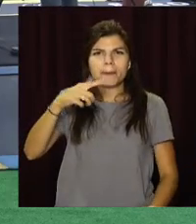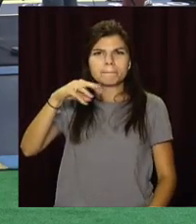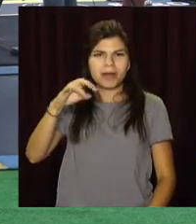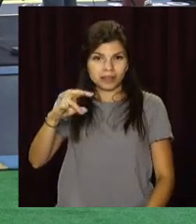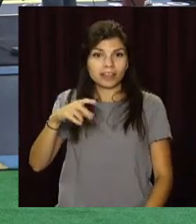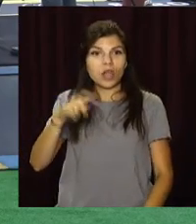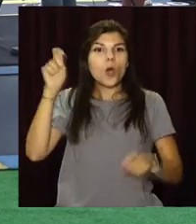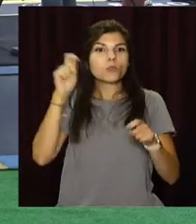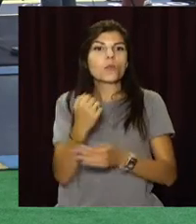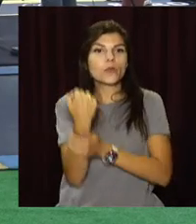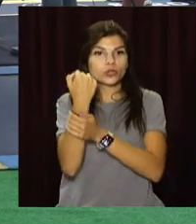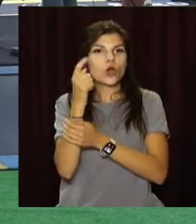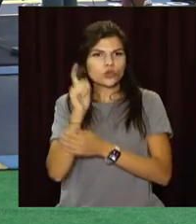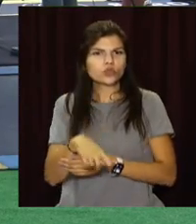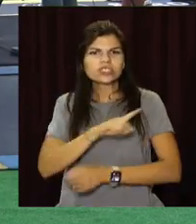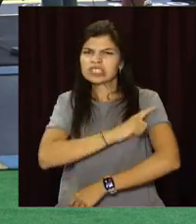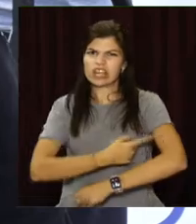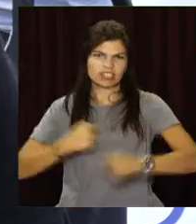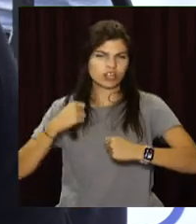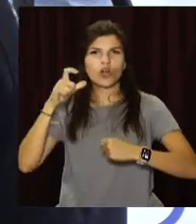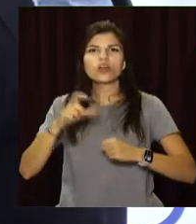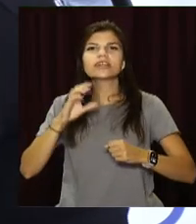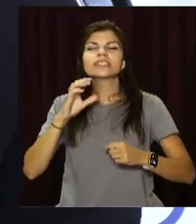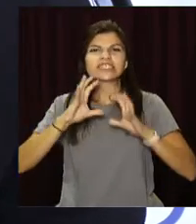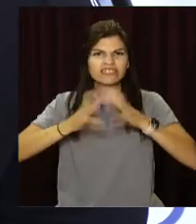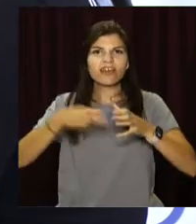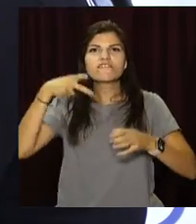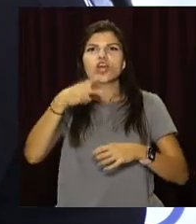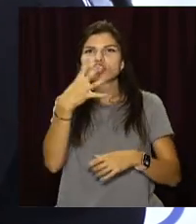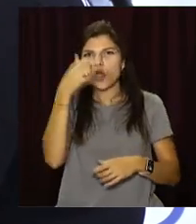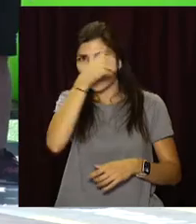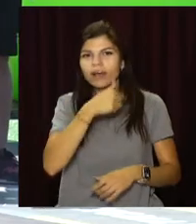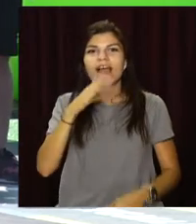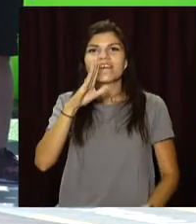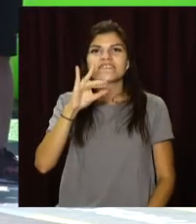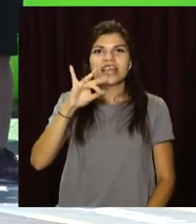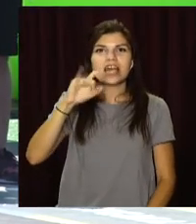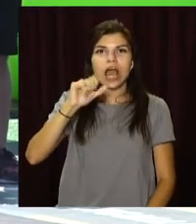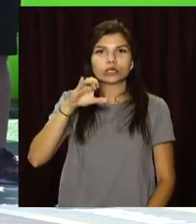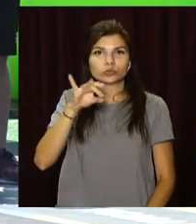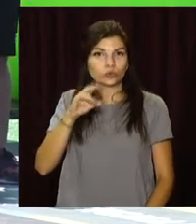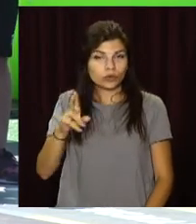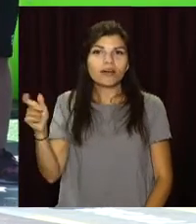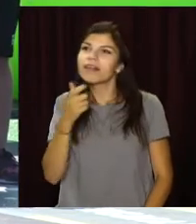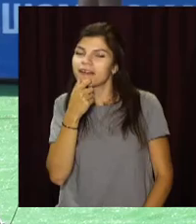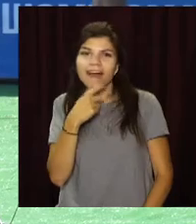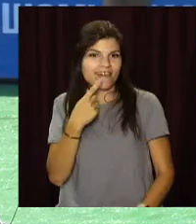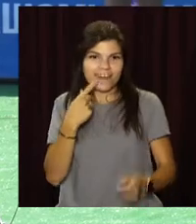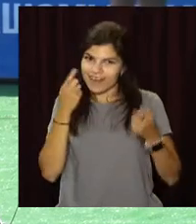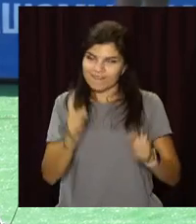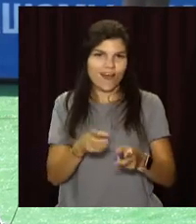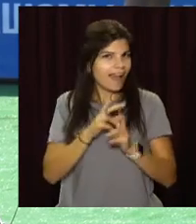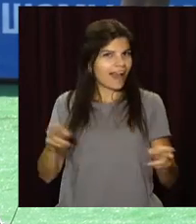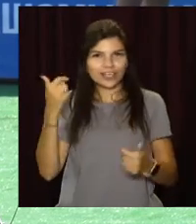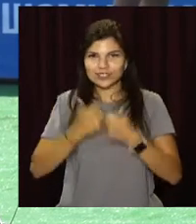боротьбу атлетів стежили члени журі з Федерації стронгмену. Приїхав підтримати учасників і володар титулу «Найсильніша людина світу»